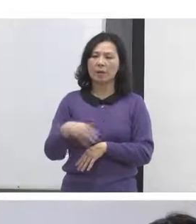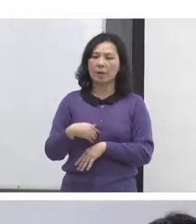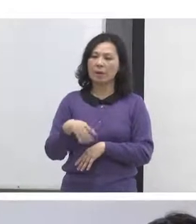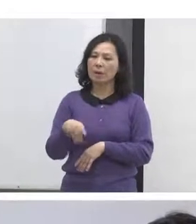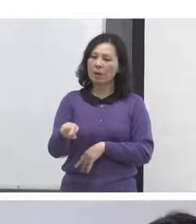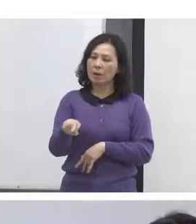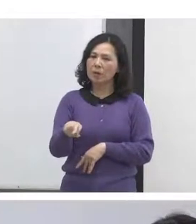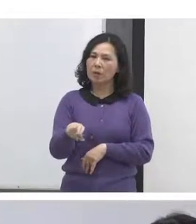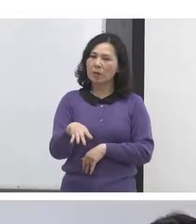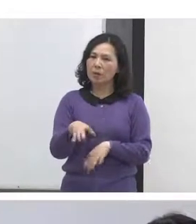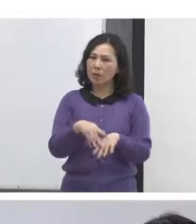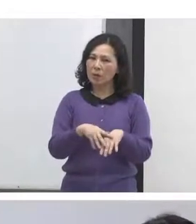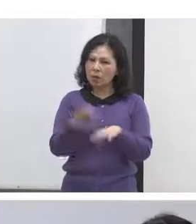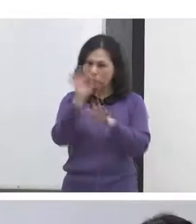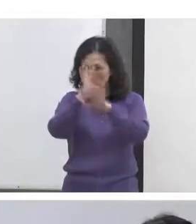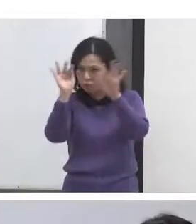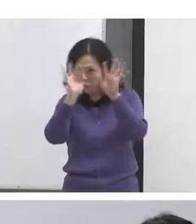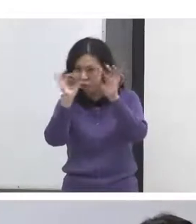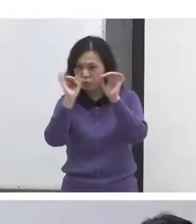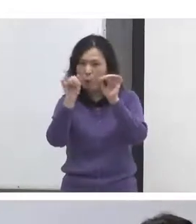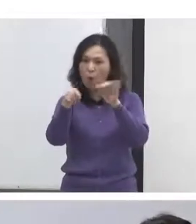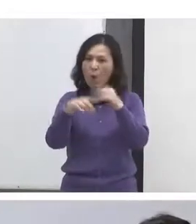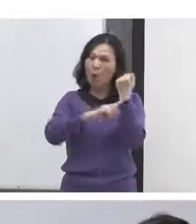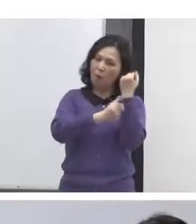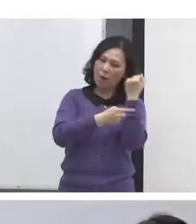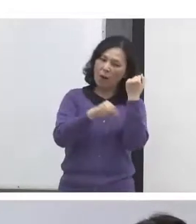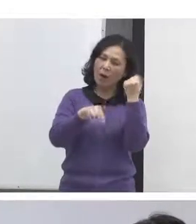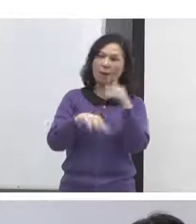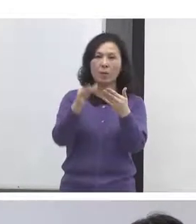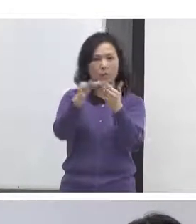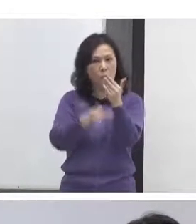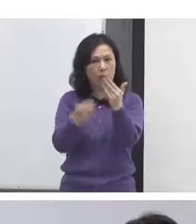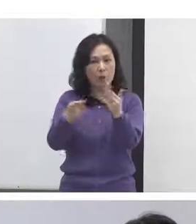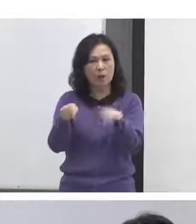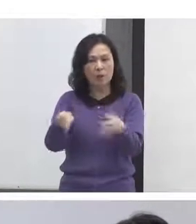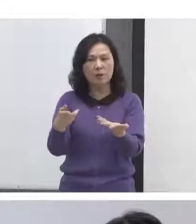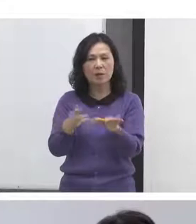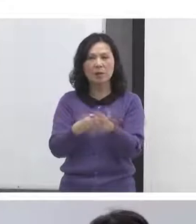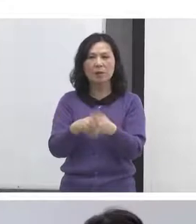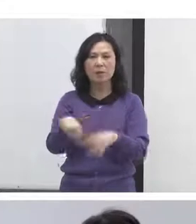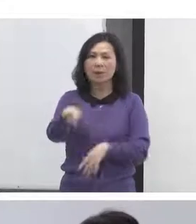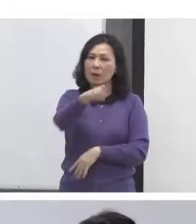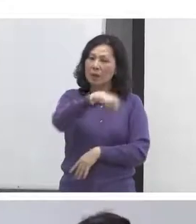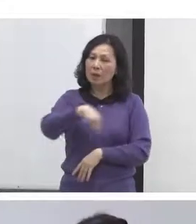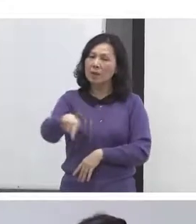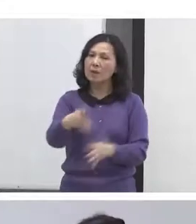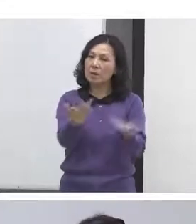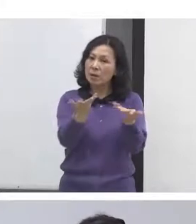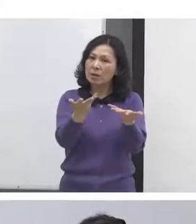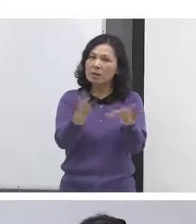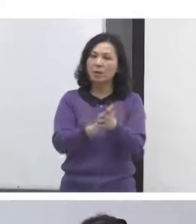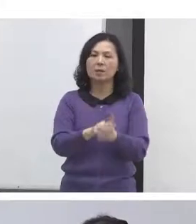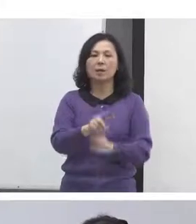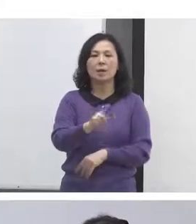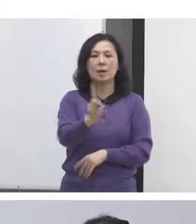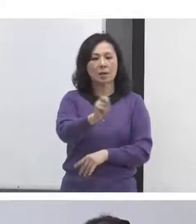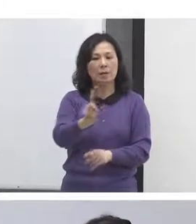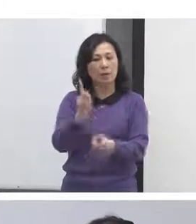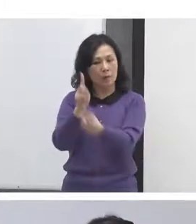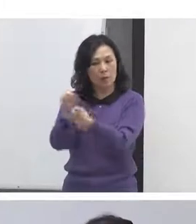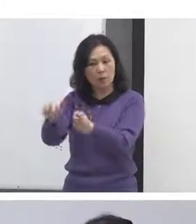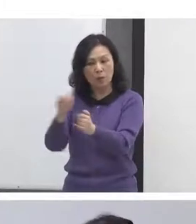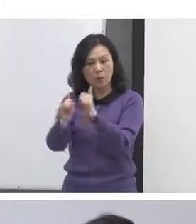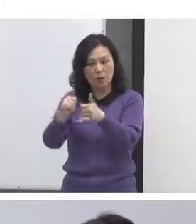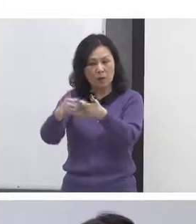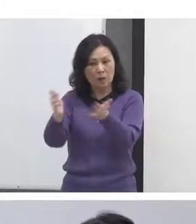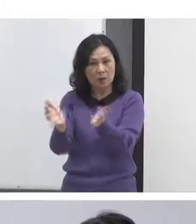到底现实上的法律的或者是制度的这种 infrastructure 的这些 议题，哪些对社群的生存健